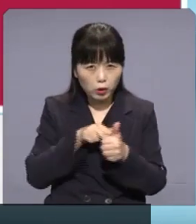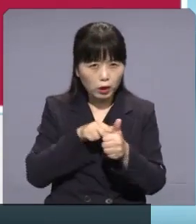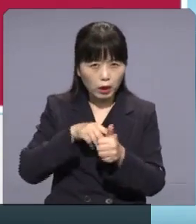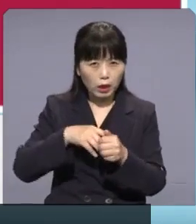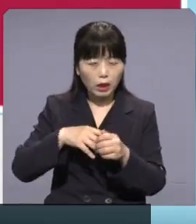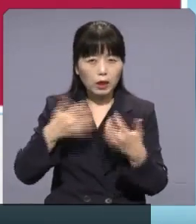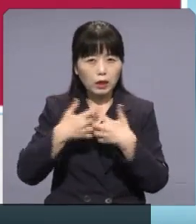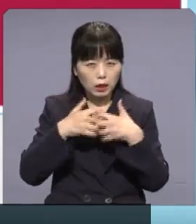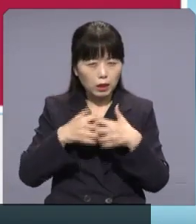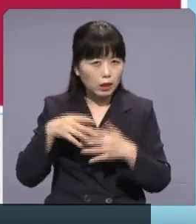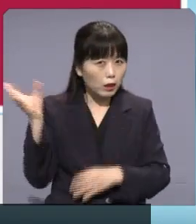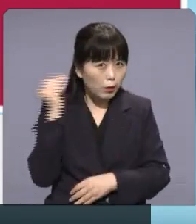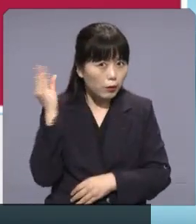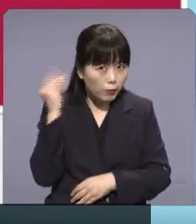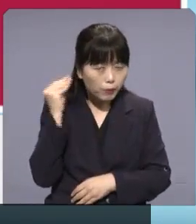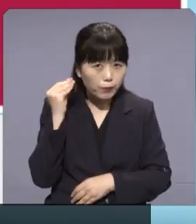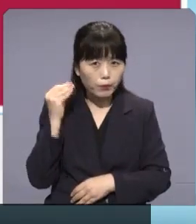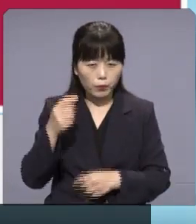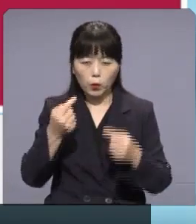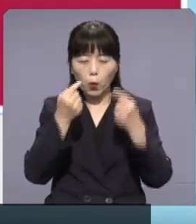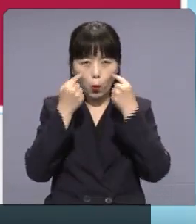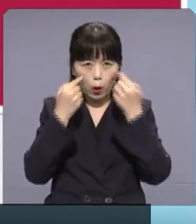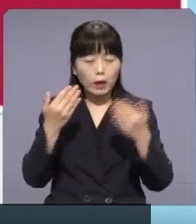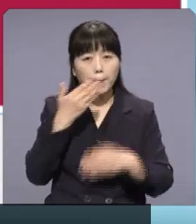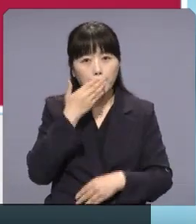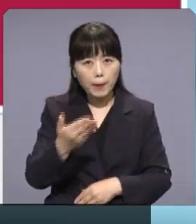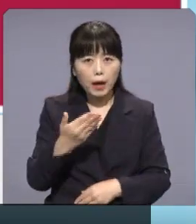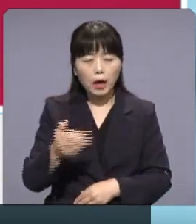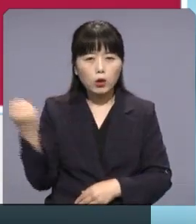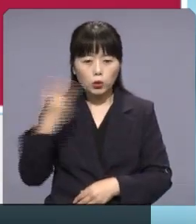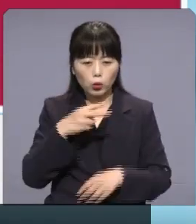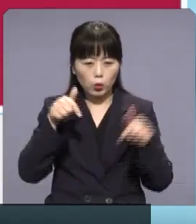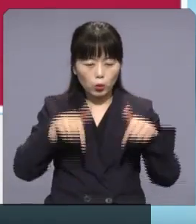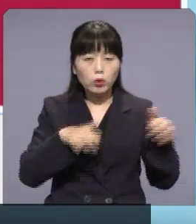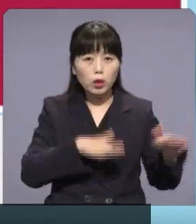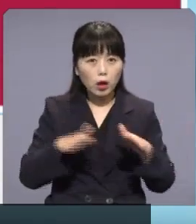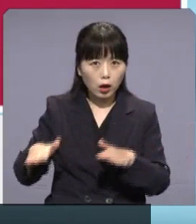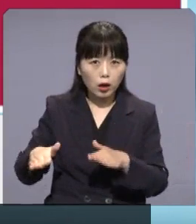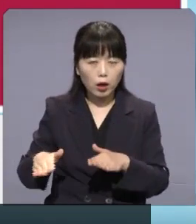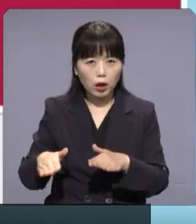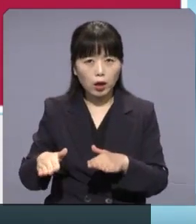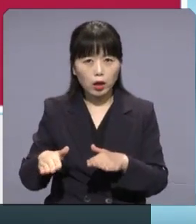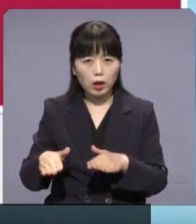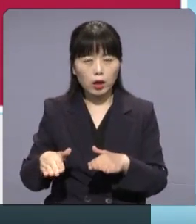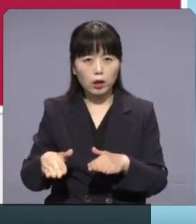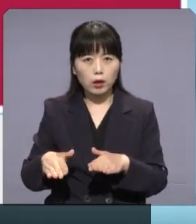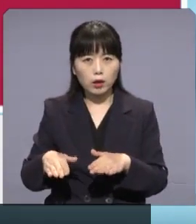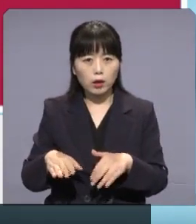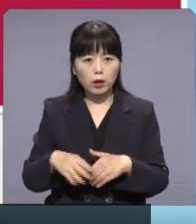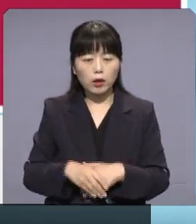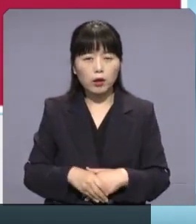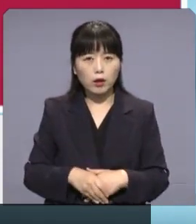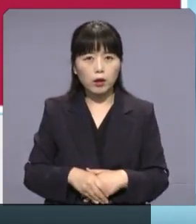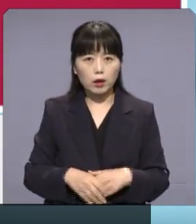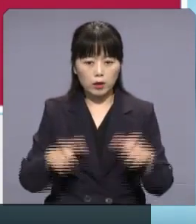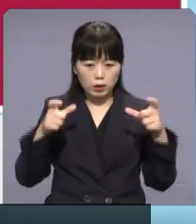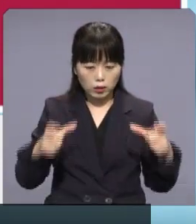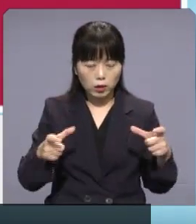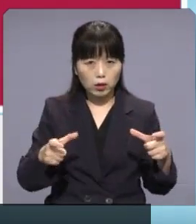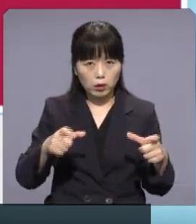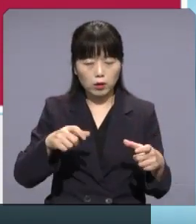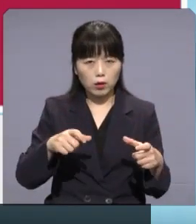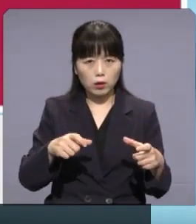가지고 첩보자산을 확인했을 수도 있고요. 네. 그리고 서해 이북 5도 지역, 서해 그 지역 같은